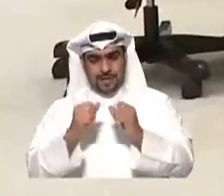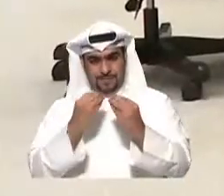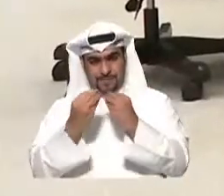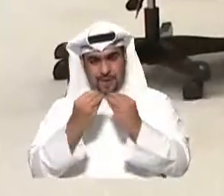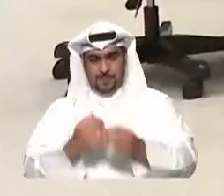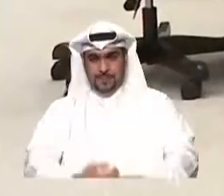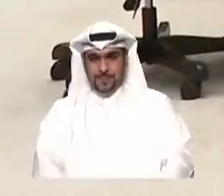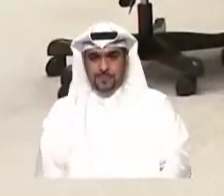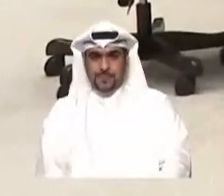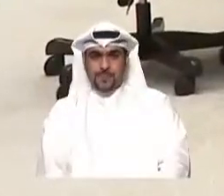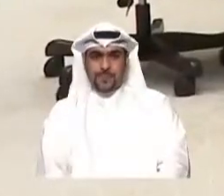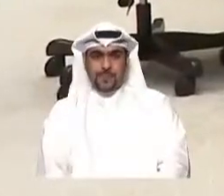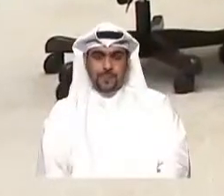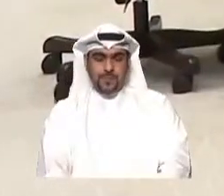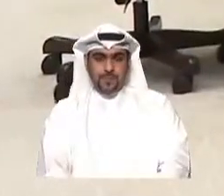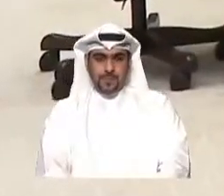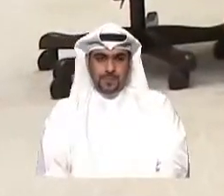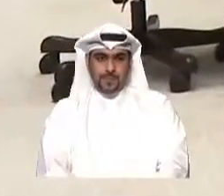والدولية.